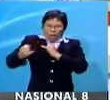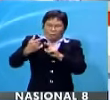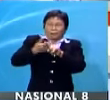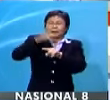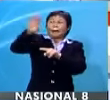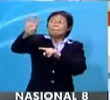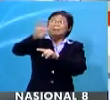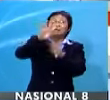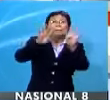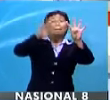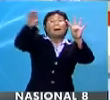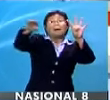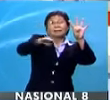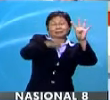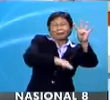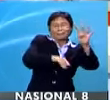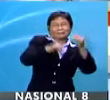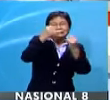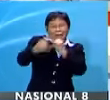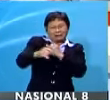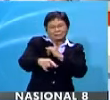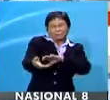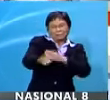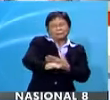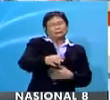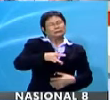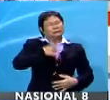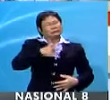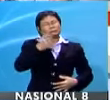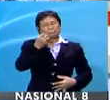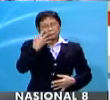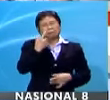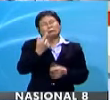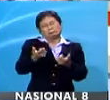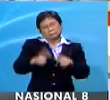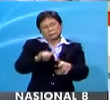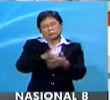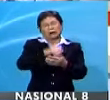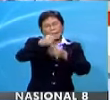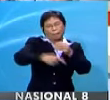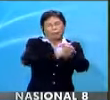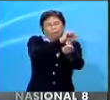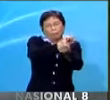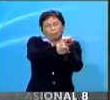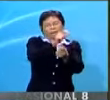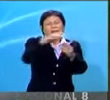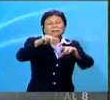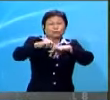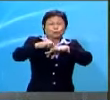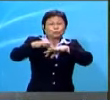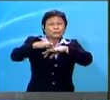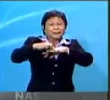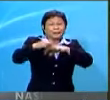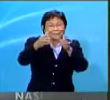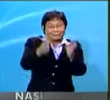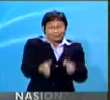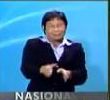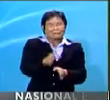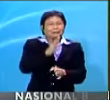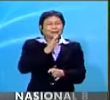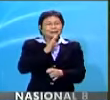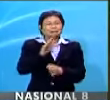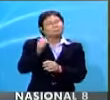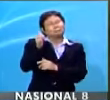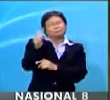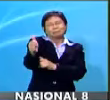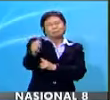empat beradik itu walau pun mengakui terkilan dengan kejadian berkenaan mengulas berhubung penahanan Tunang anaknya itu selamah berkata Dia